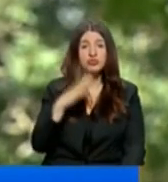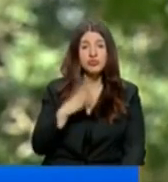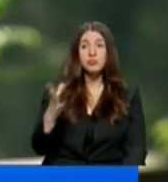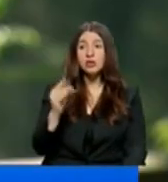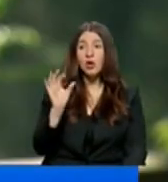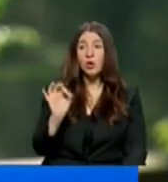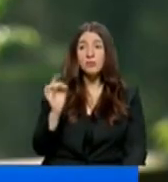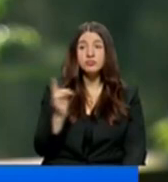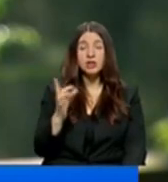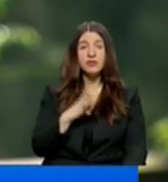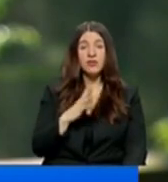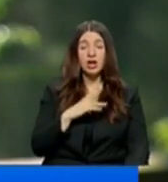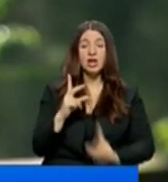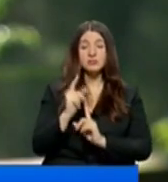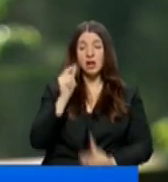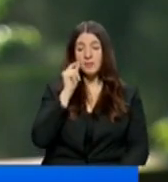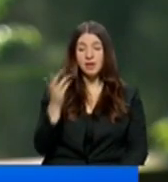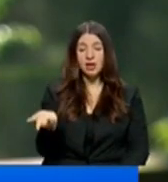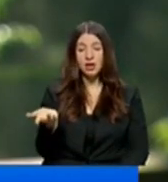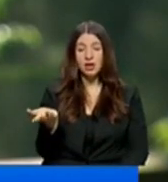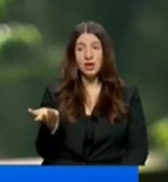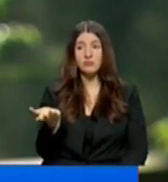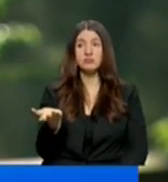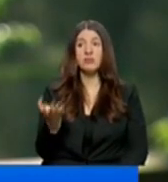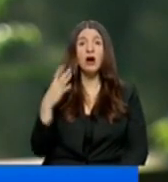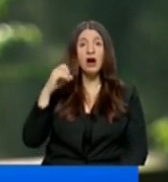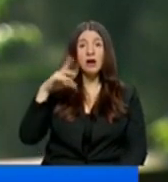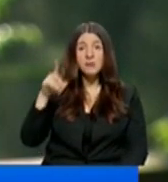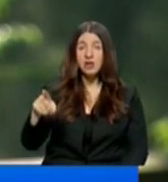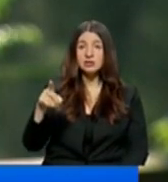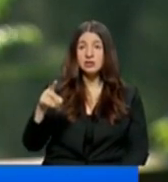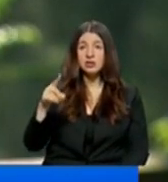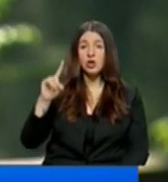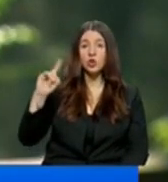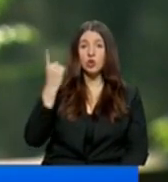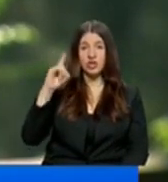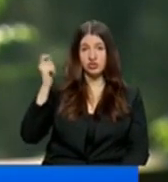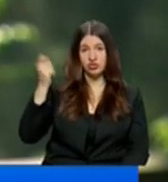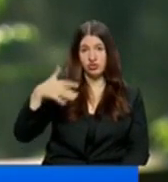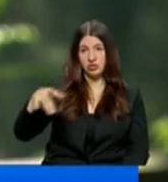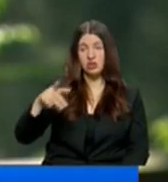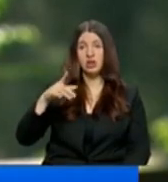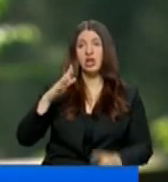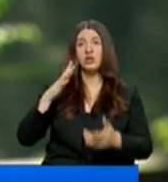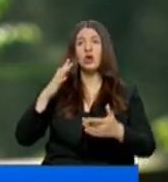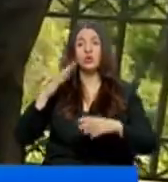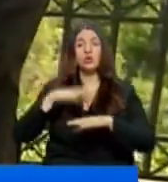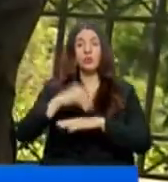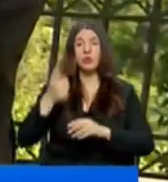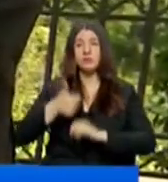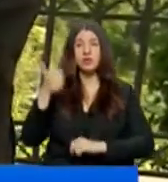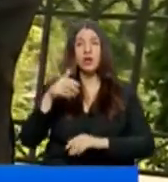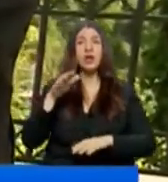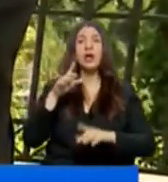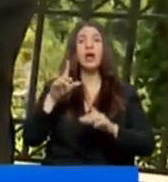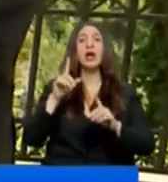daha önemli bir şey var İsmail Bey. AK Parti'nin yöneticisi yani komisyon başkanı